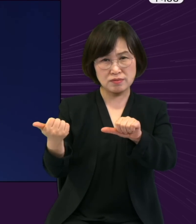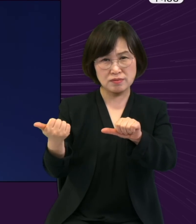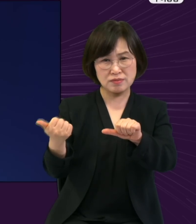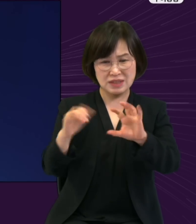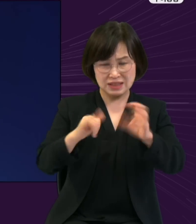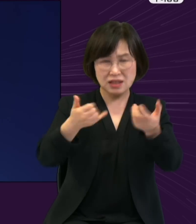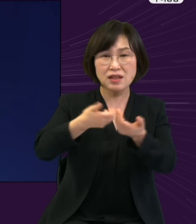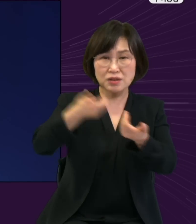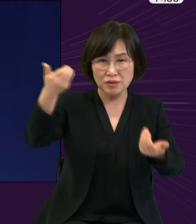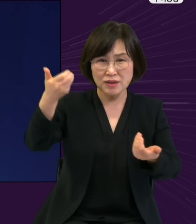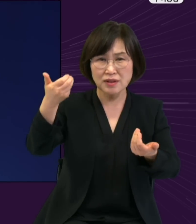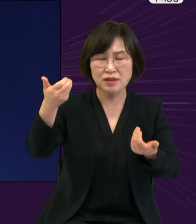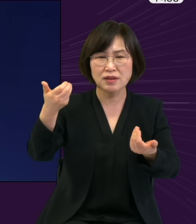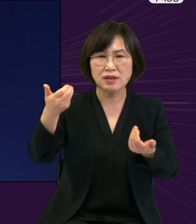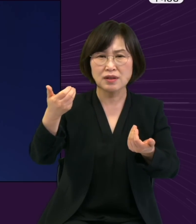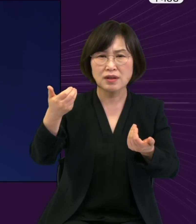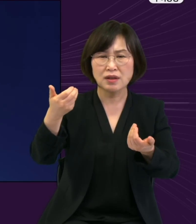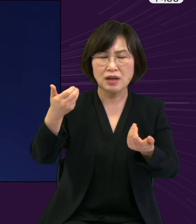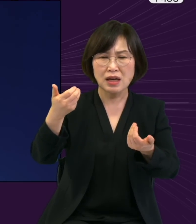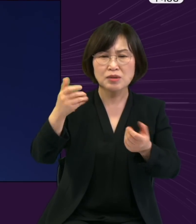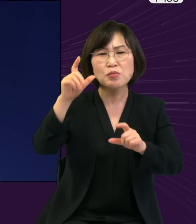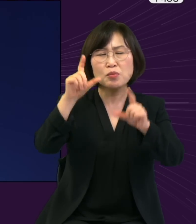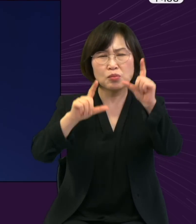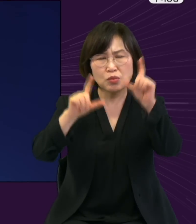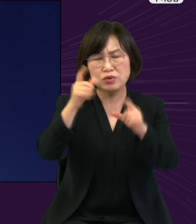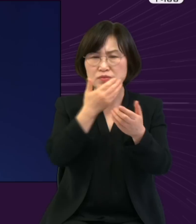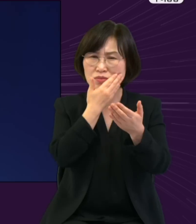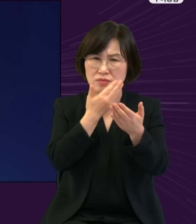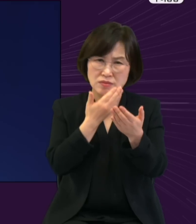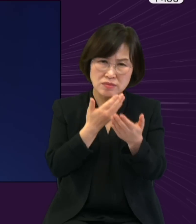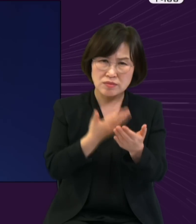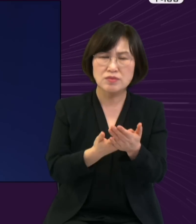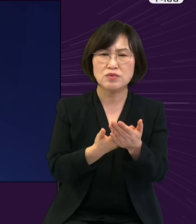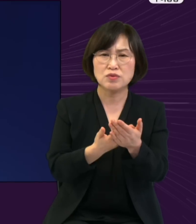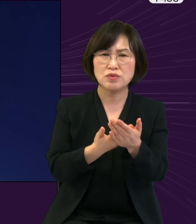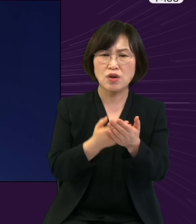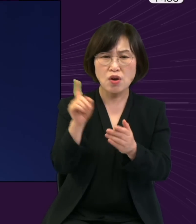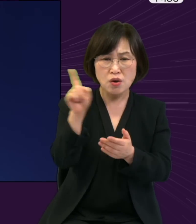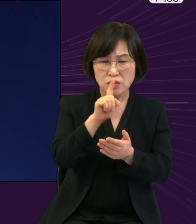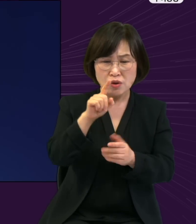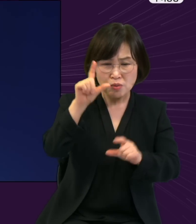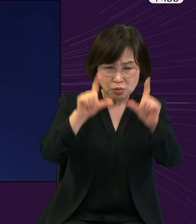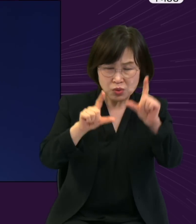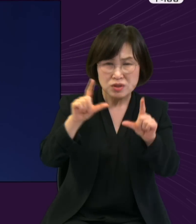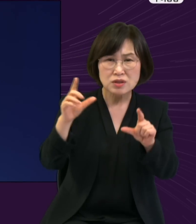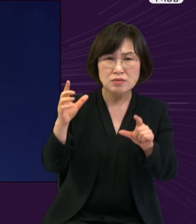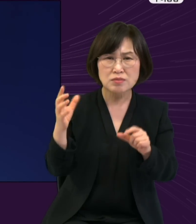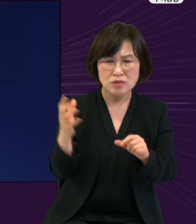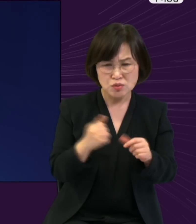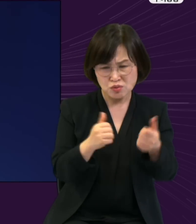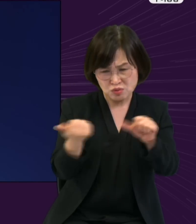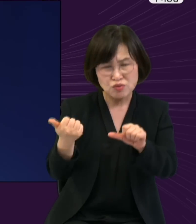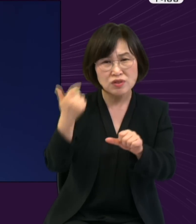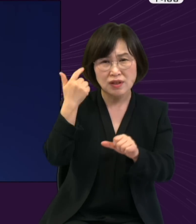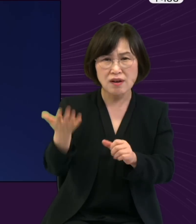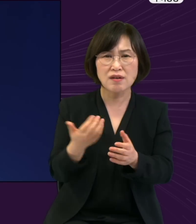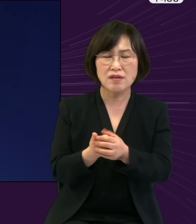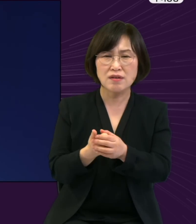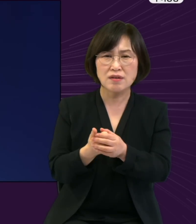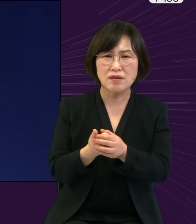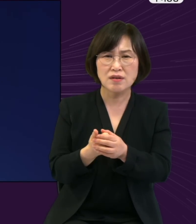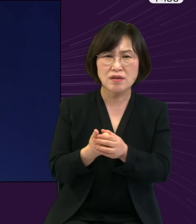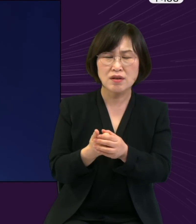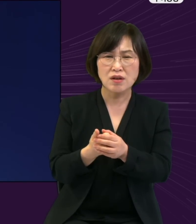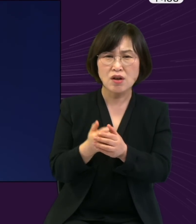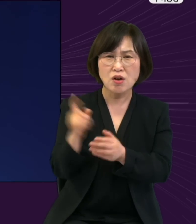우리가 이 땅을 떠나는 그 모습이 참 중요합니다. 어떤 모습으로 이 땅을 떠날 것인가? 우리가 어떤 모습으로 주님을